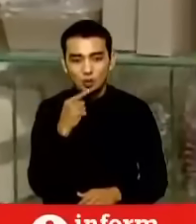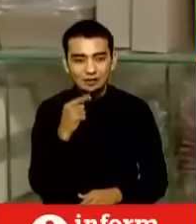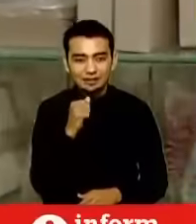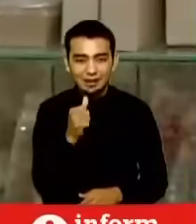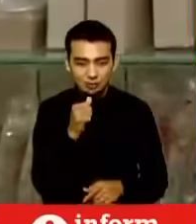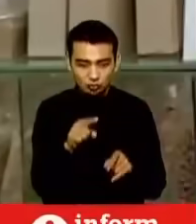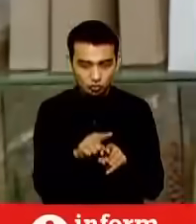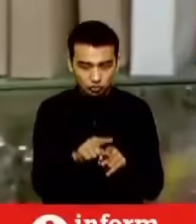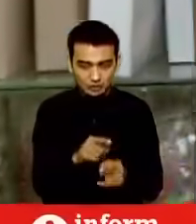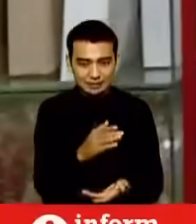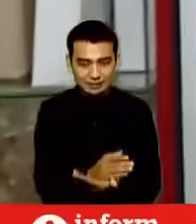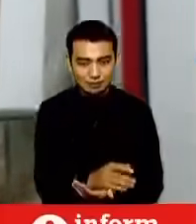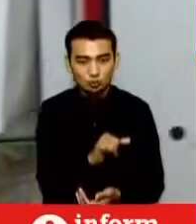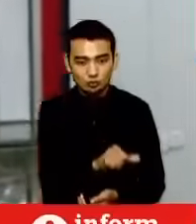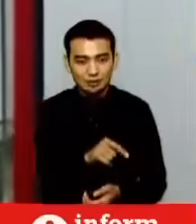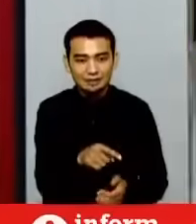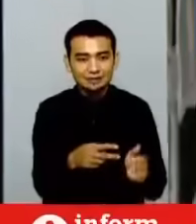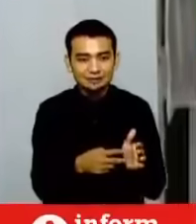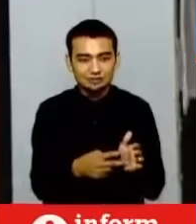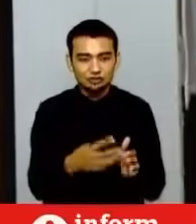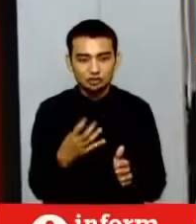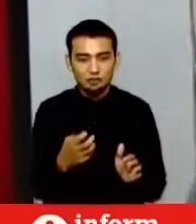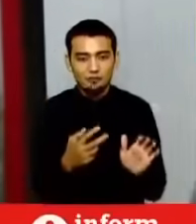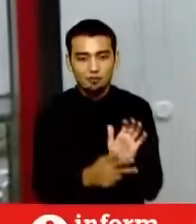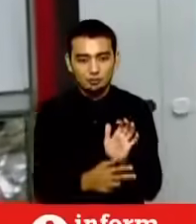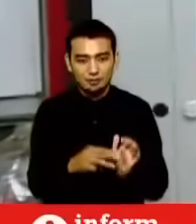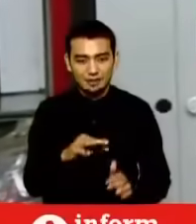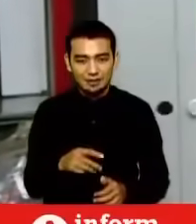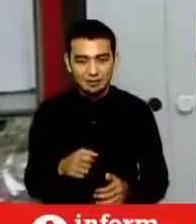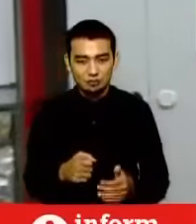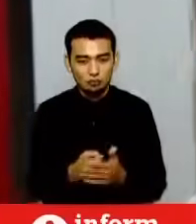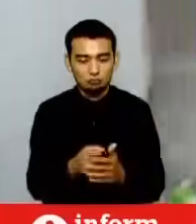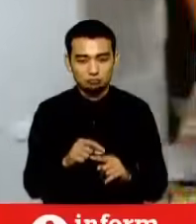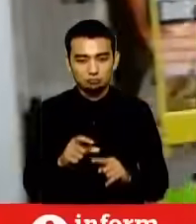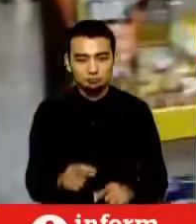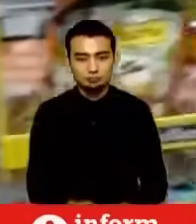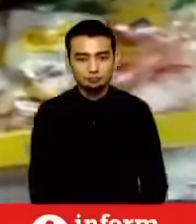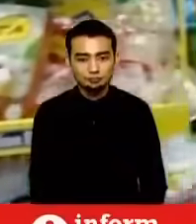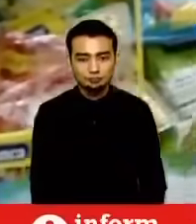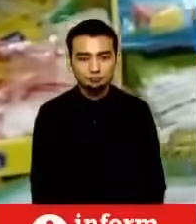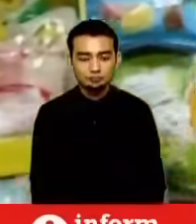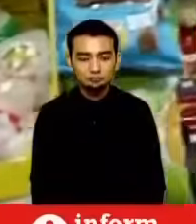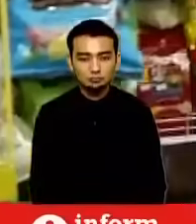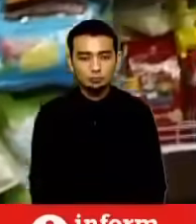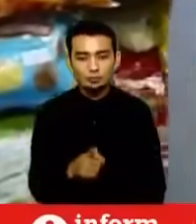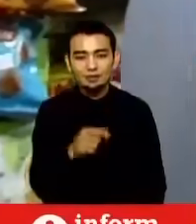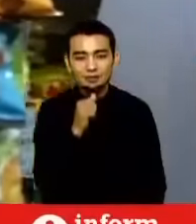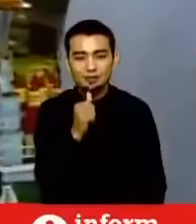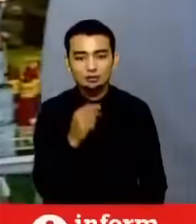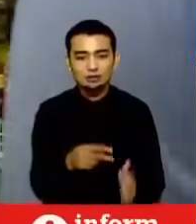қантта сатылады екен, бірақ оның құны 480 теңгеге бірақ шығады. Саламатсыз ба, әпке, қанттарыңыз қаншадан болып